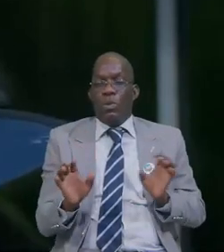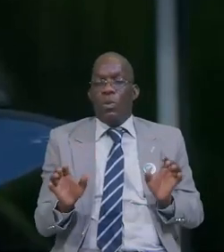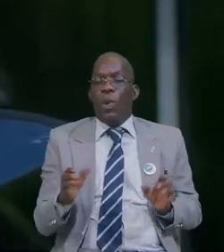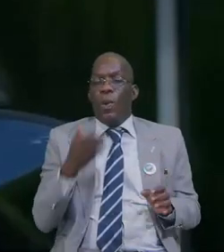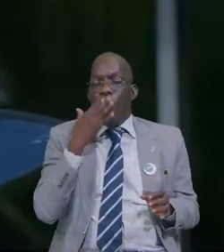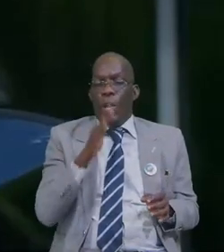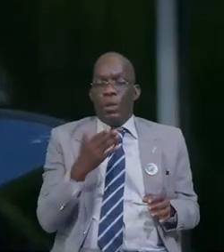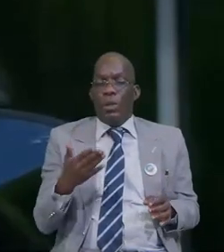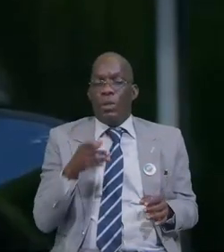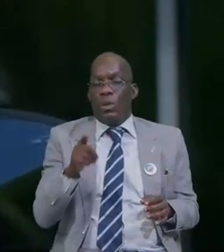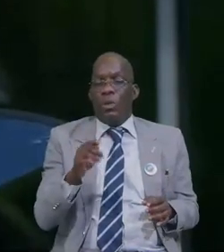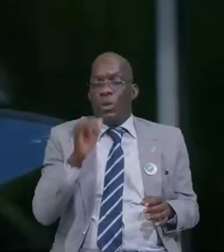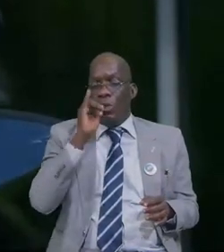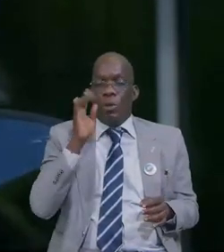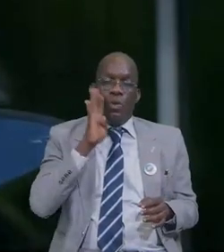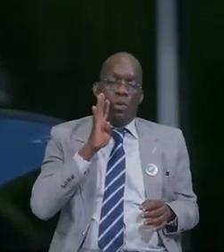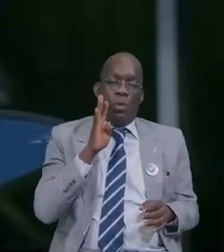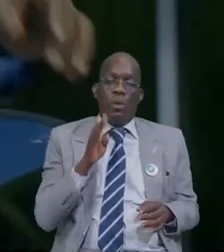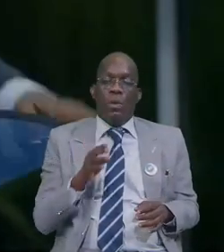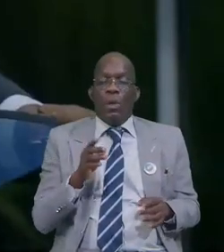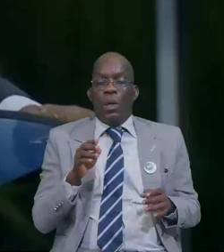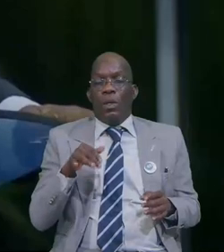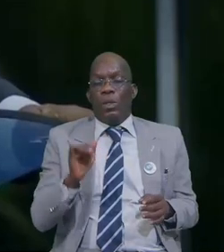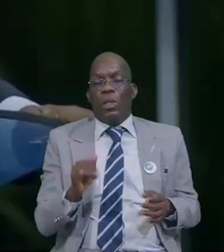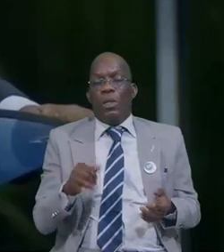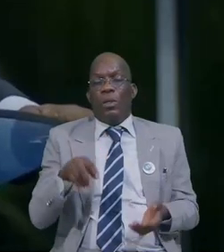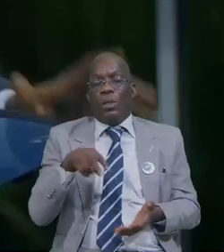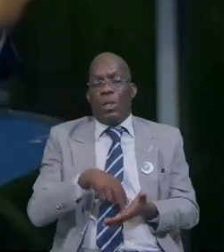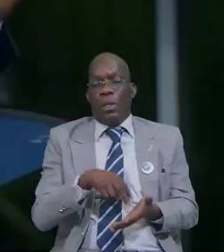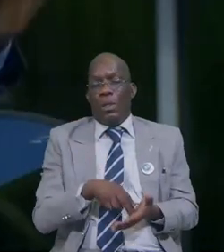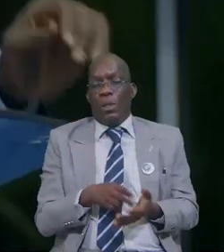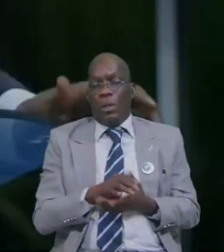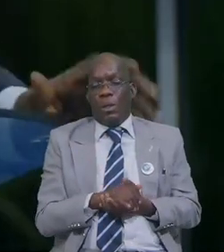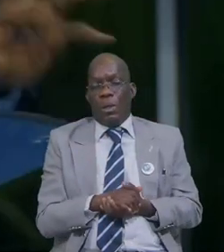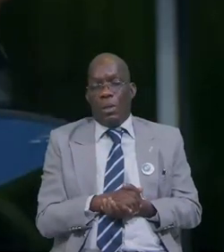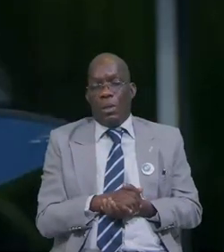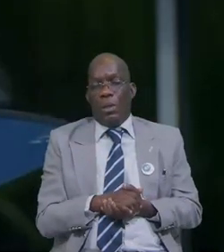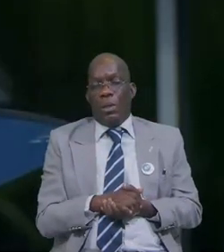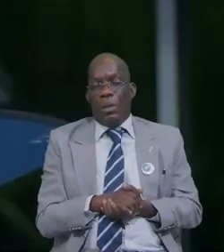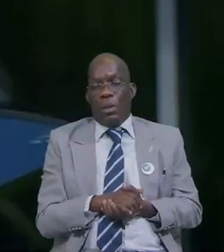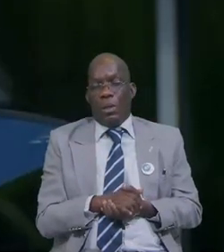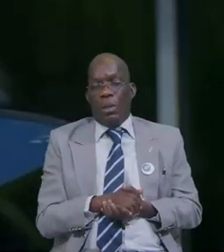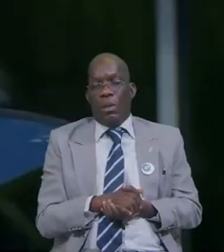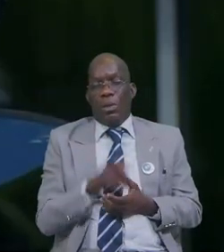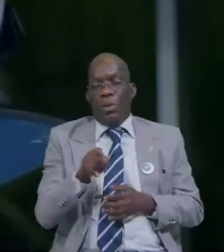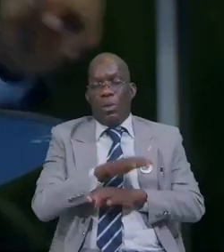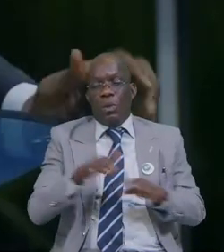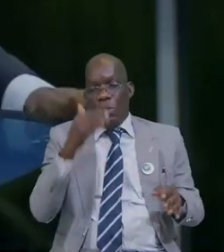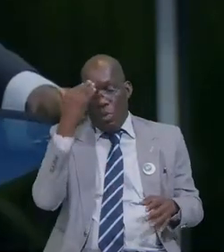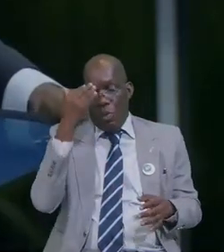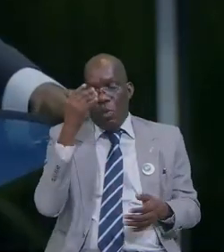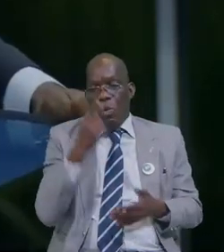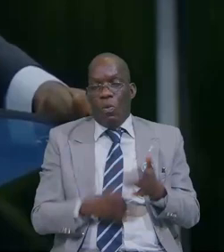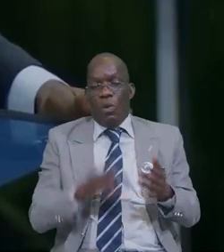tu continues dans le péché, malgré ça, tu ne t'es pas levé. Tu peux toujours te lever. Ce n'est pas encore trop tard.